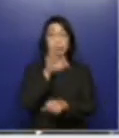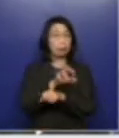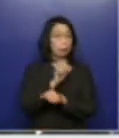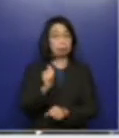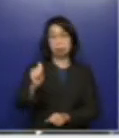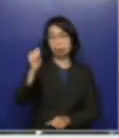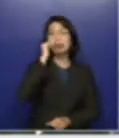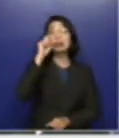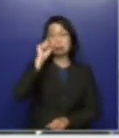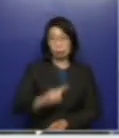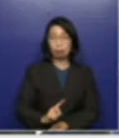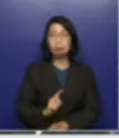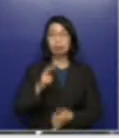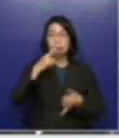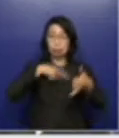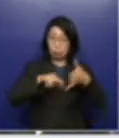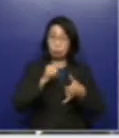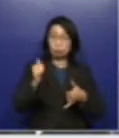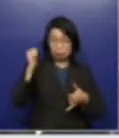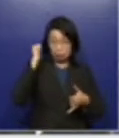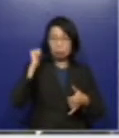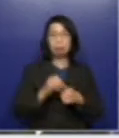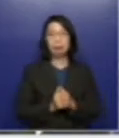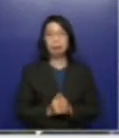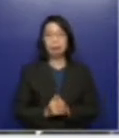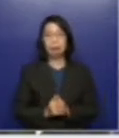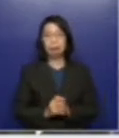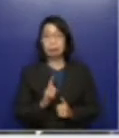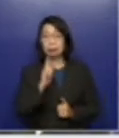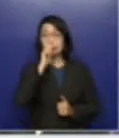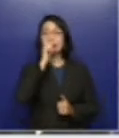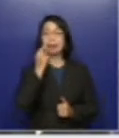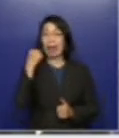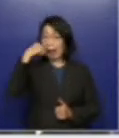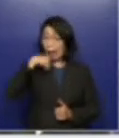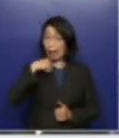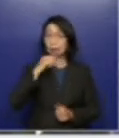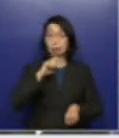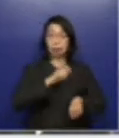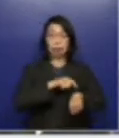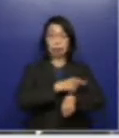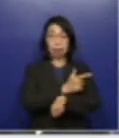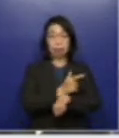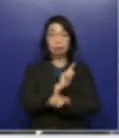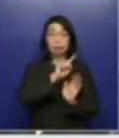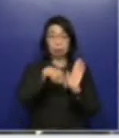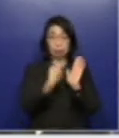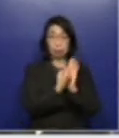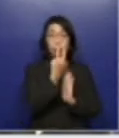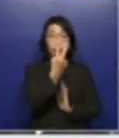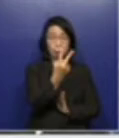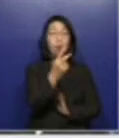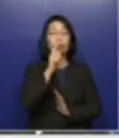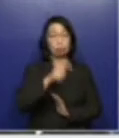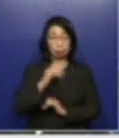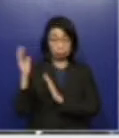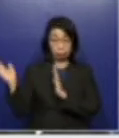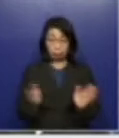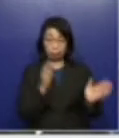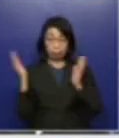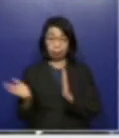ตรวจครับ PCR แต่ใช้เวลา2ชั่วโมงเพราะว่าคนมันเยอะ200คนต้องตรวจหมดก็เห็นใจเจ้าหน้าที่นะ